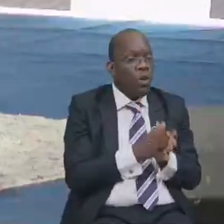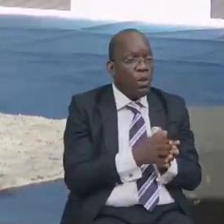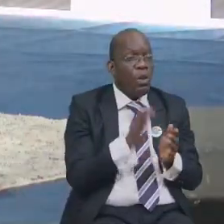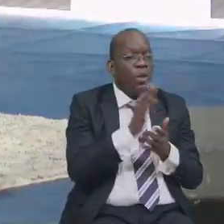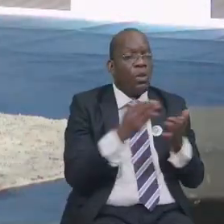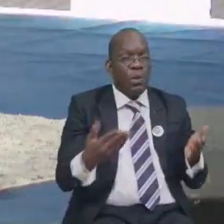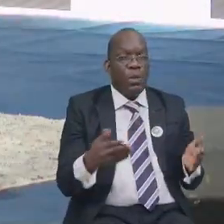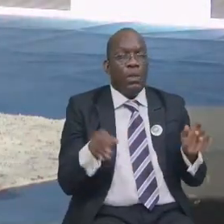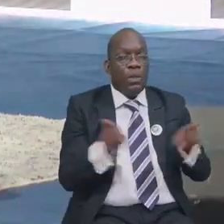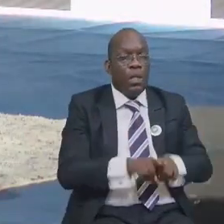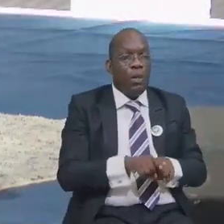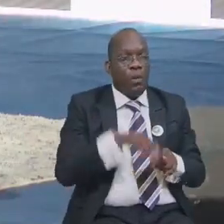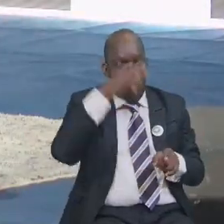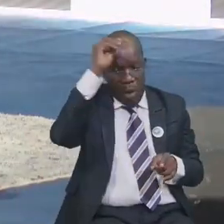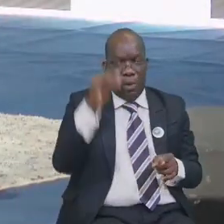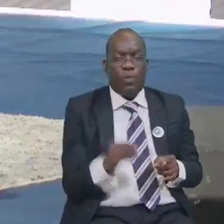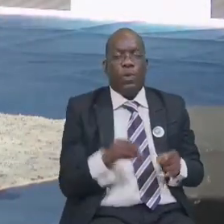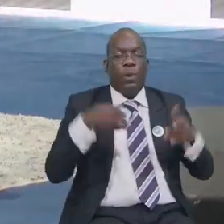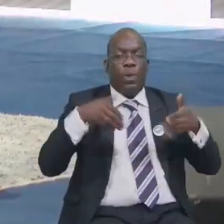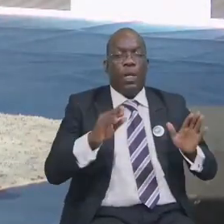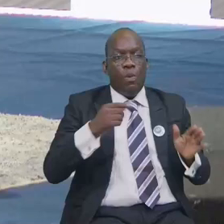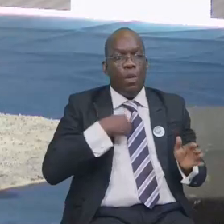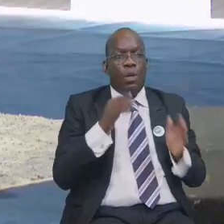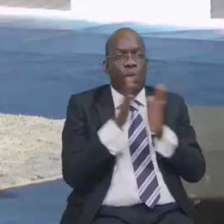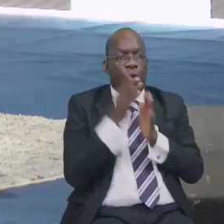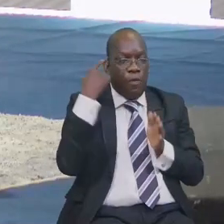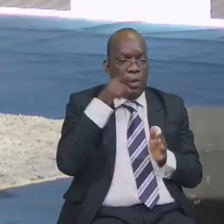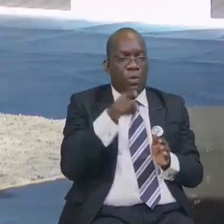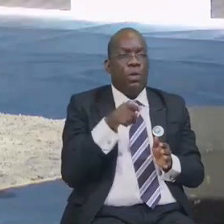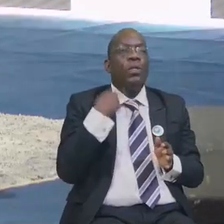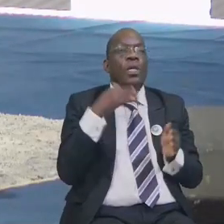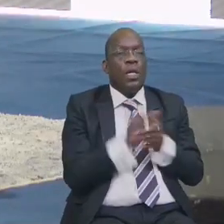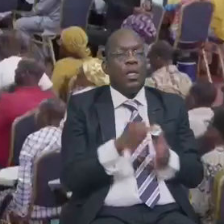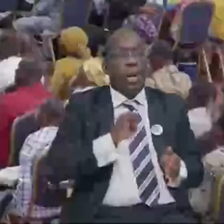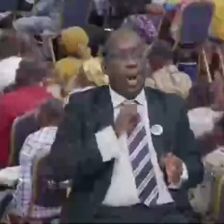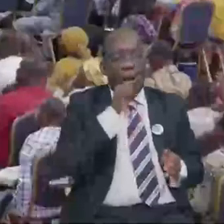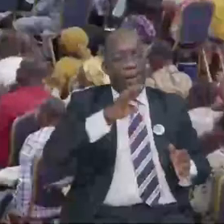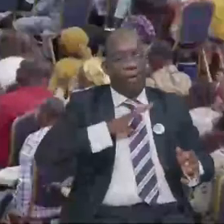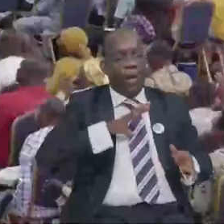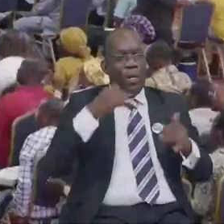C'est le même homme. J'ai dit d'accord. Il a dit non. Je veux bien. J'ai dit